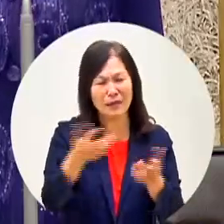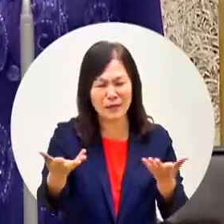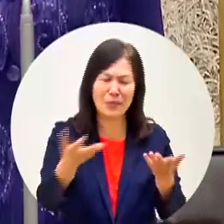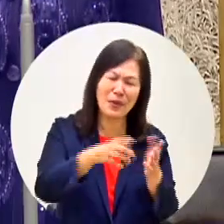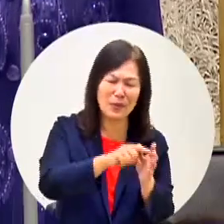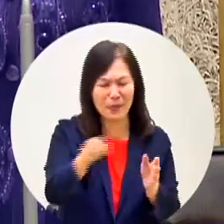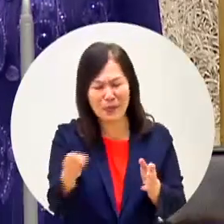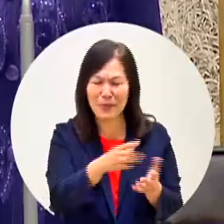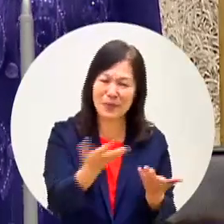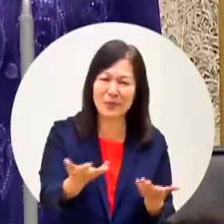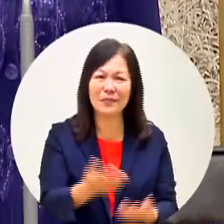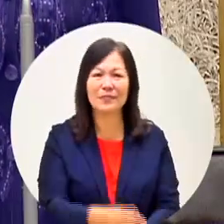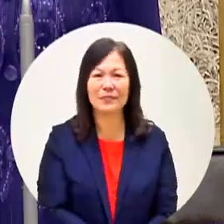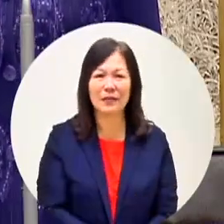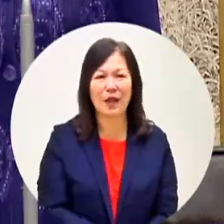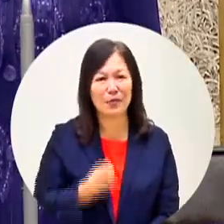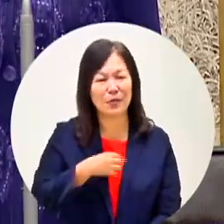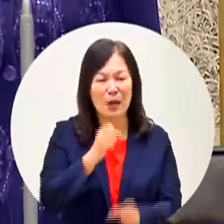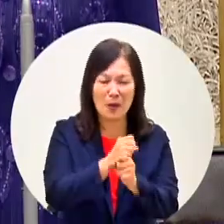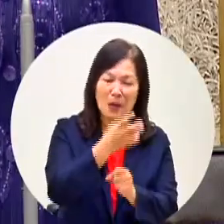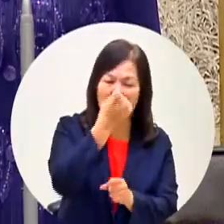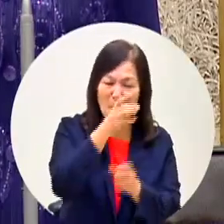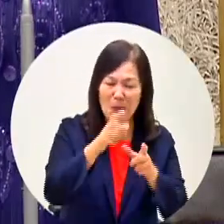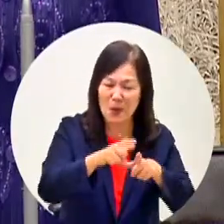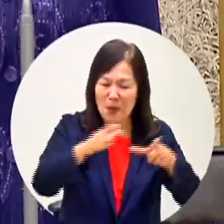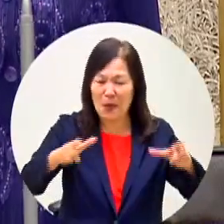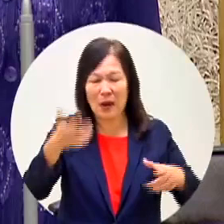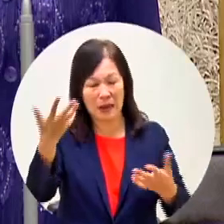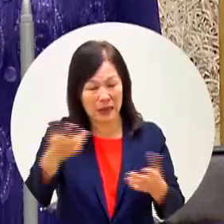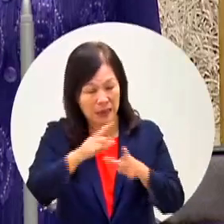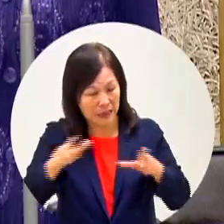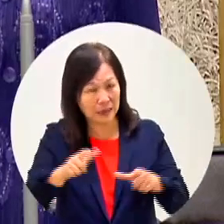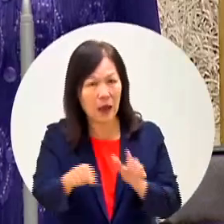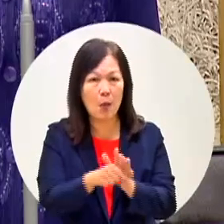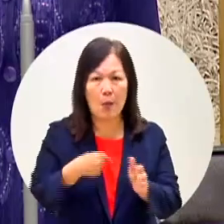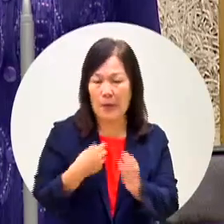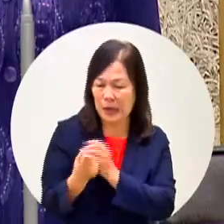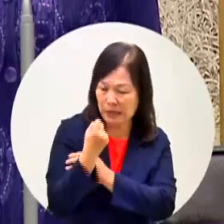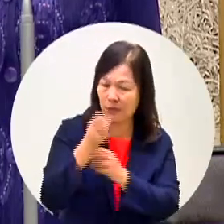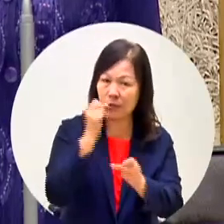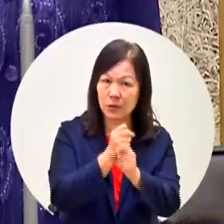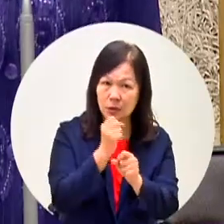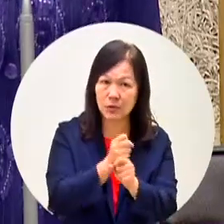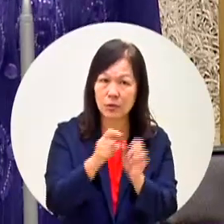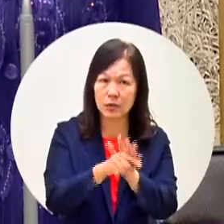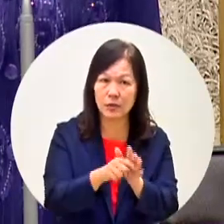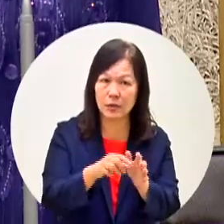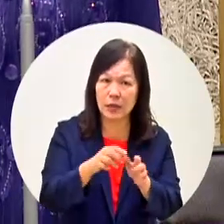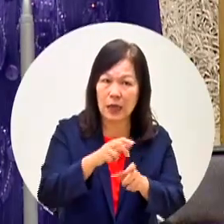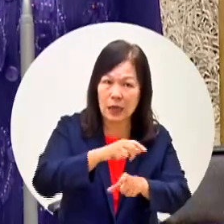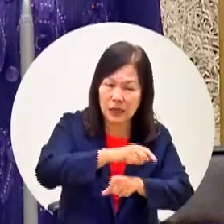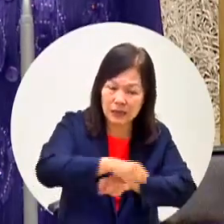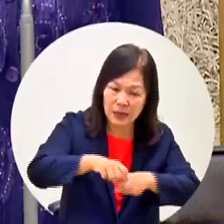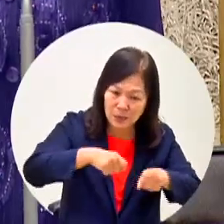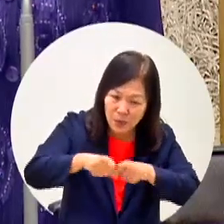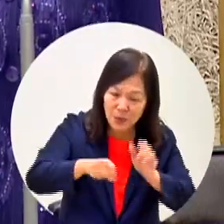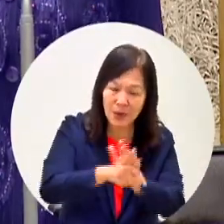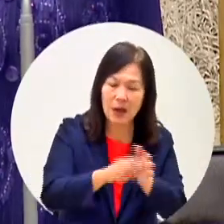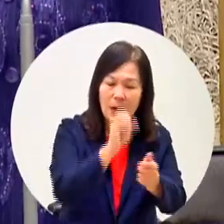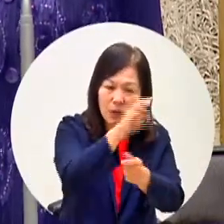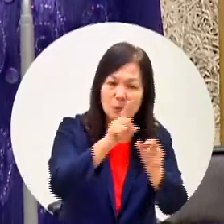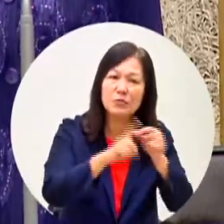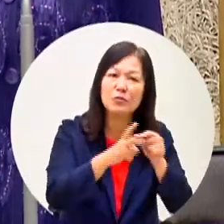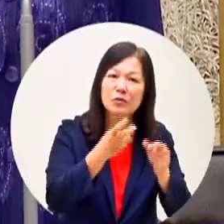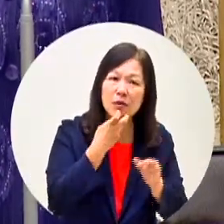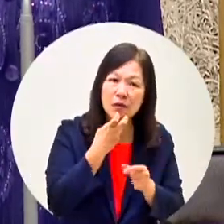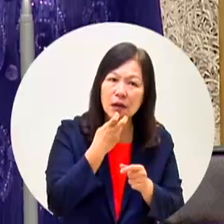范围很广，如果说我们积极的从事这一个草案的一个拟定跟中央建议，从这个层面来上，我们